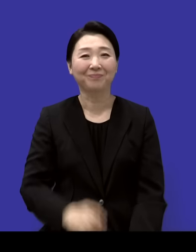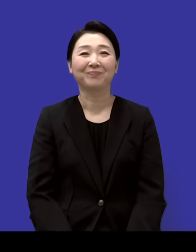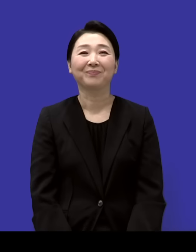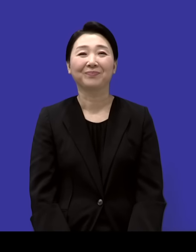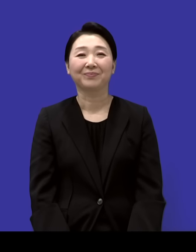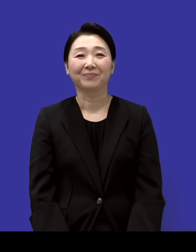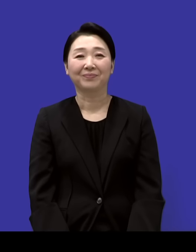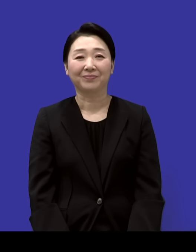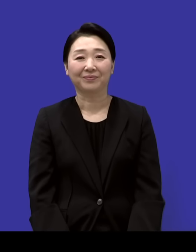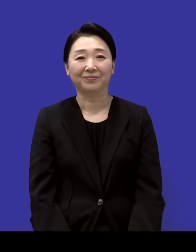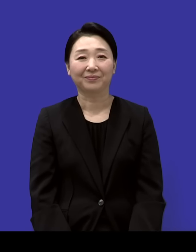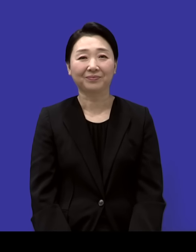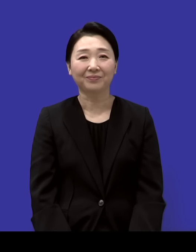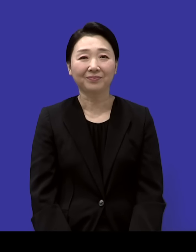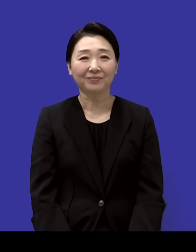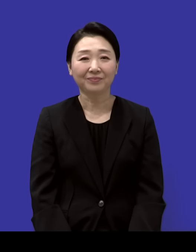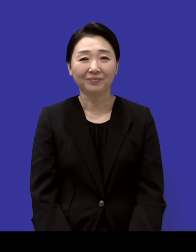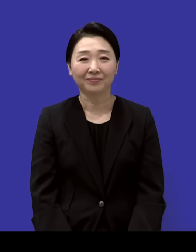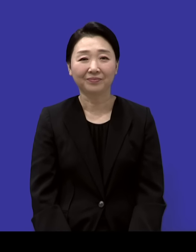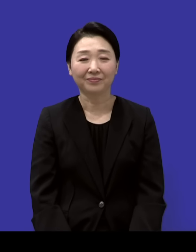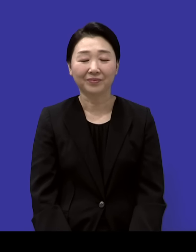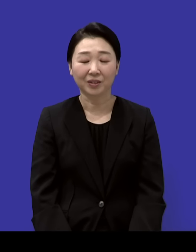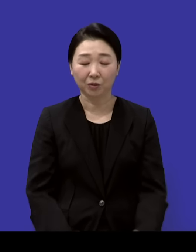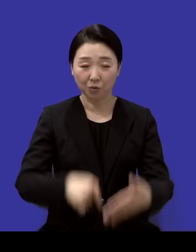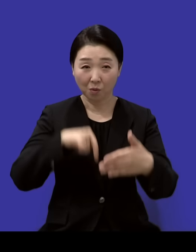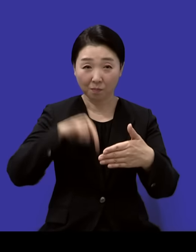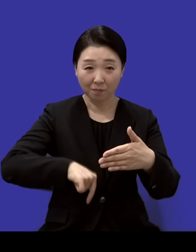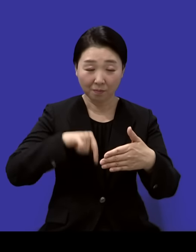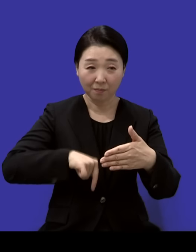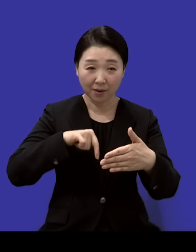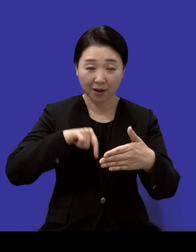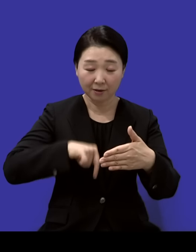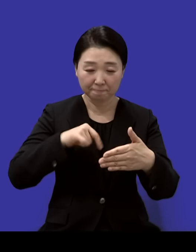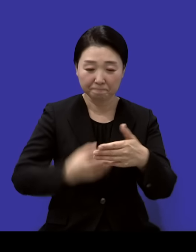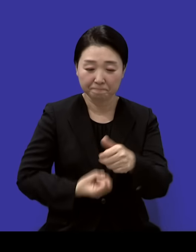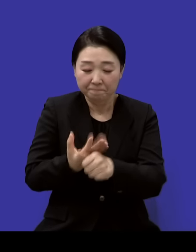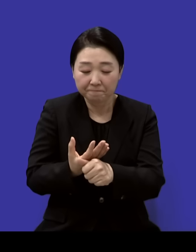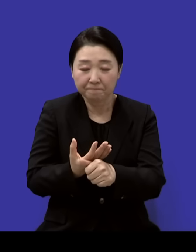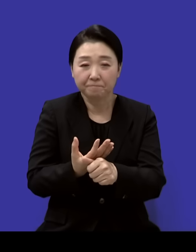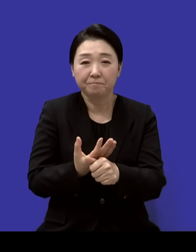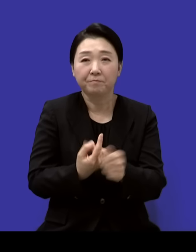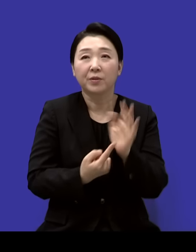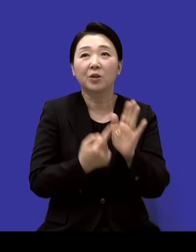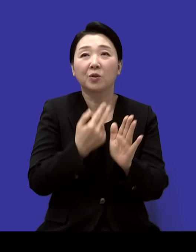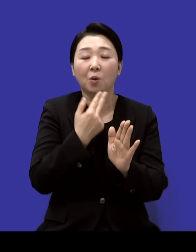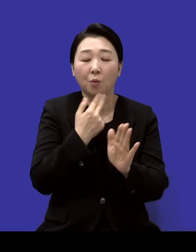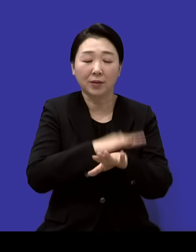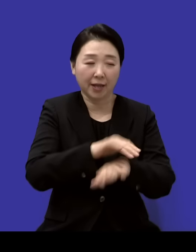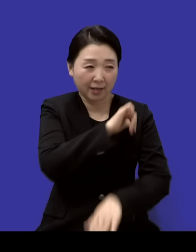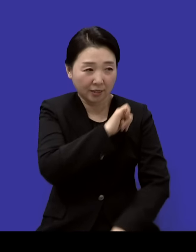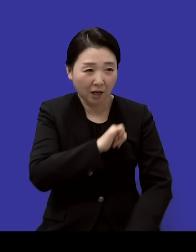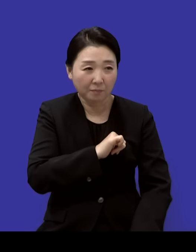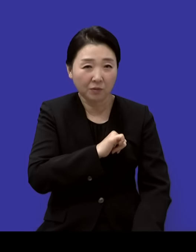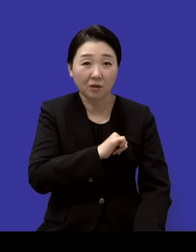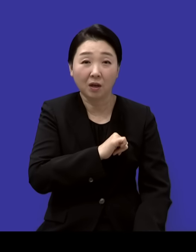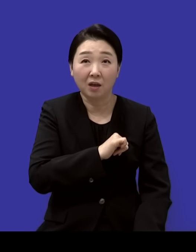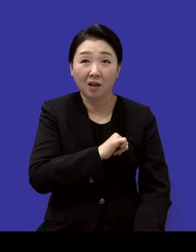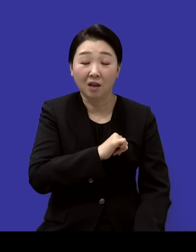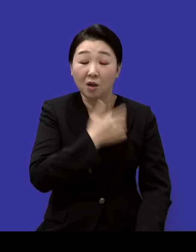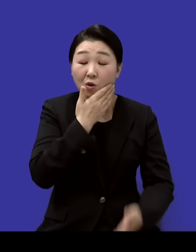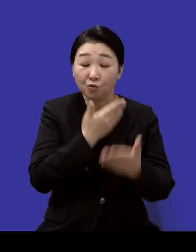네. 좋겠습니다. 그 첫 번째로 속마음을 드러내지 않고 잘 참는 게 중요한 줄 알았지만 아니었다라고